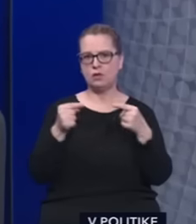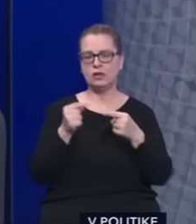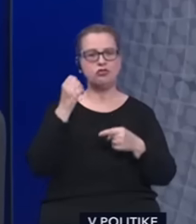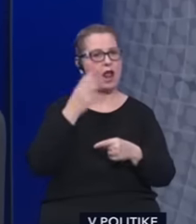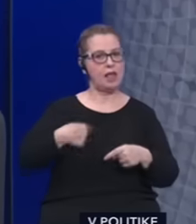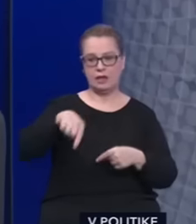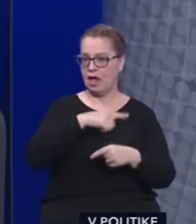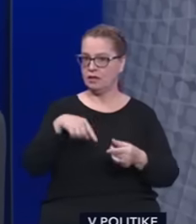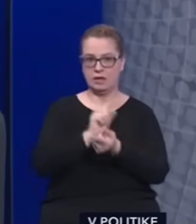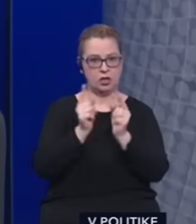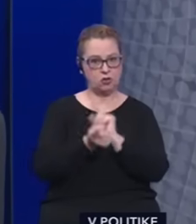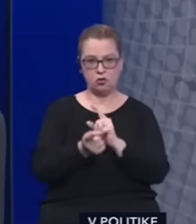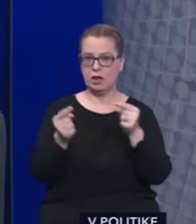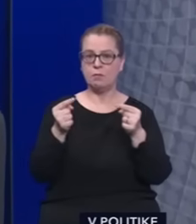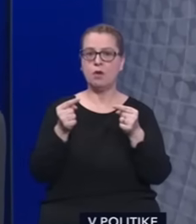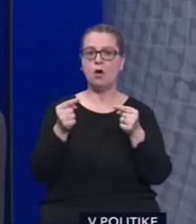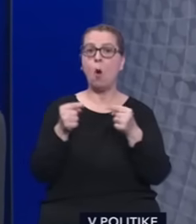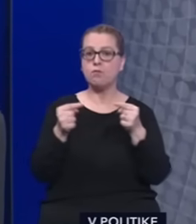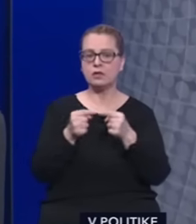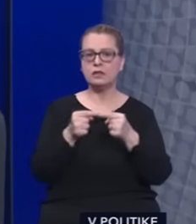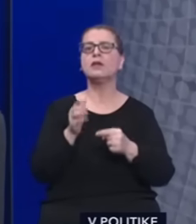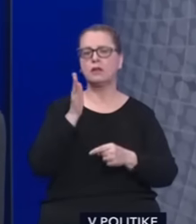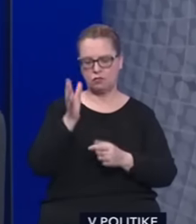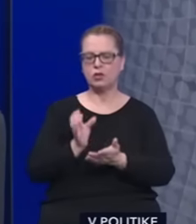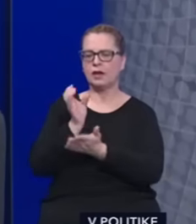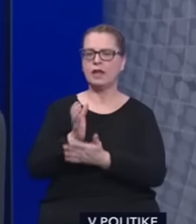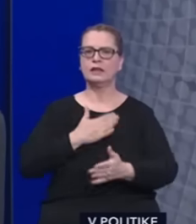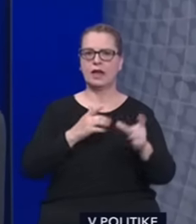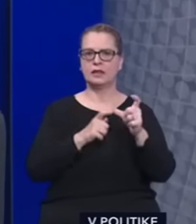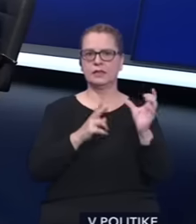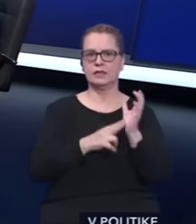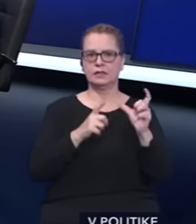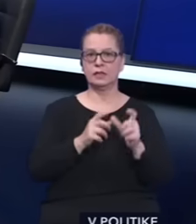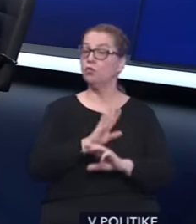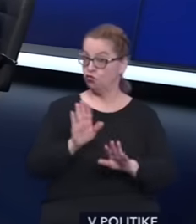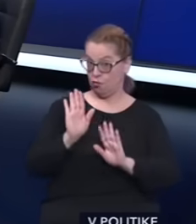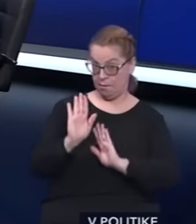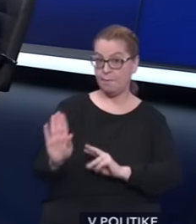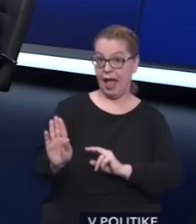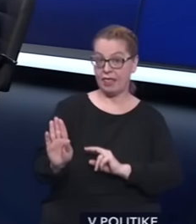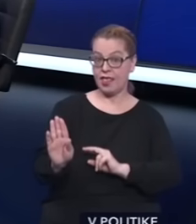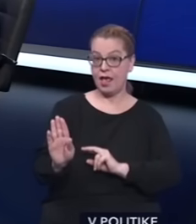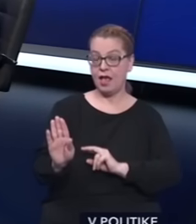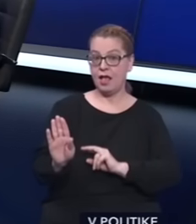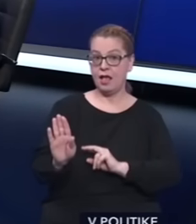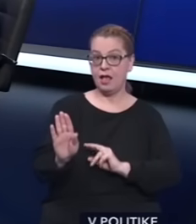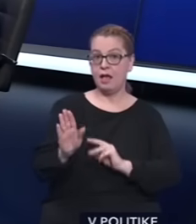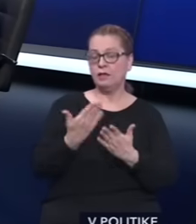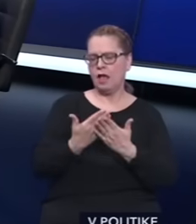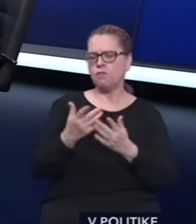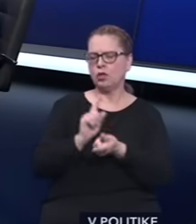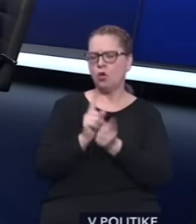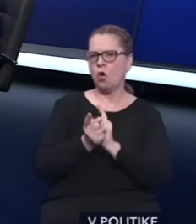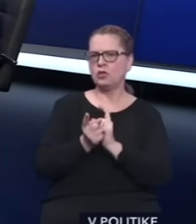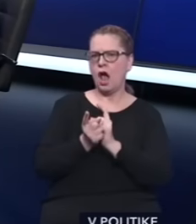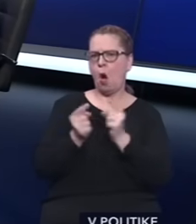v opozícii s Hlasom a Smerom, tak to bude kandidát za Slovenskú národnú stranu. Máte už aj, ak by ste sa dohodli v opozícii,